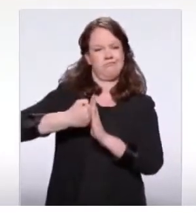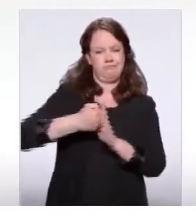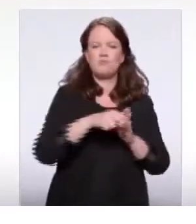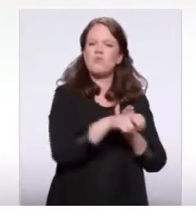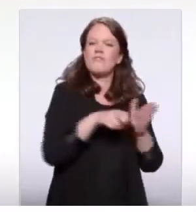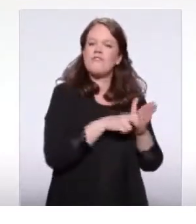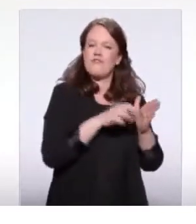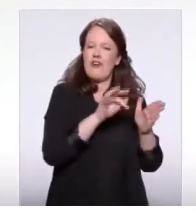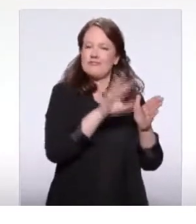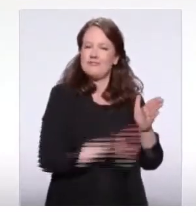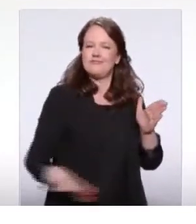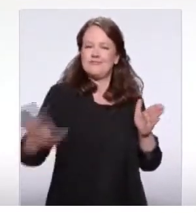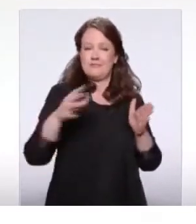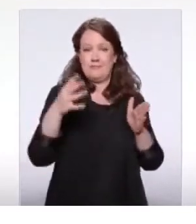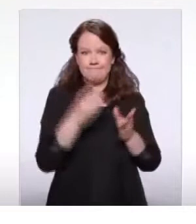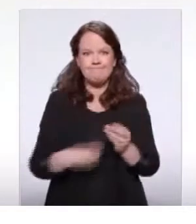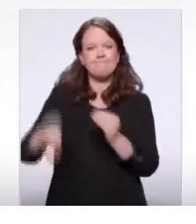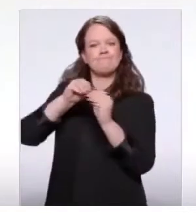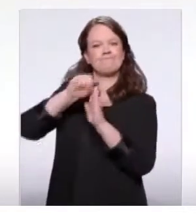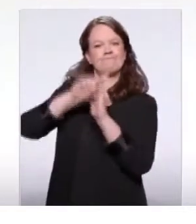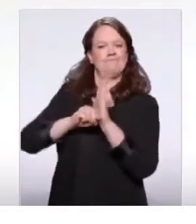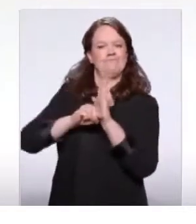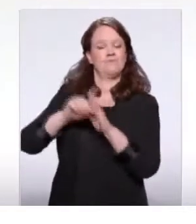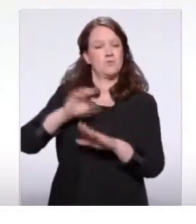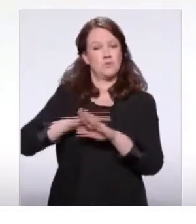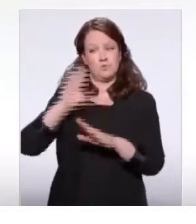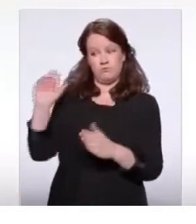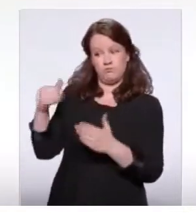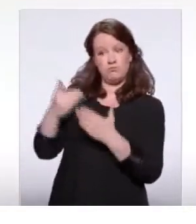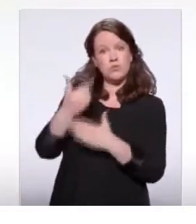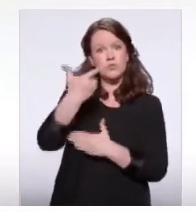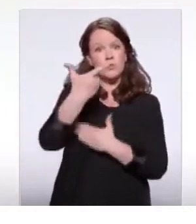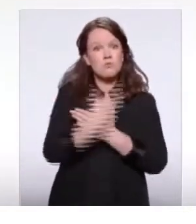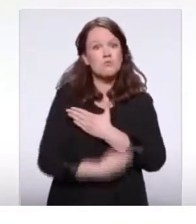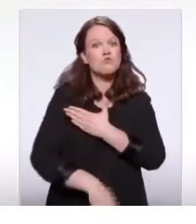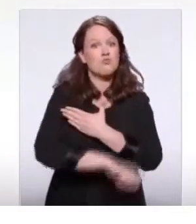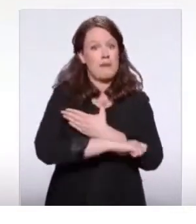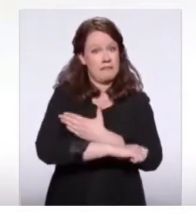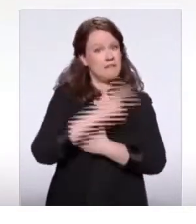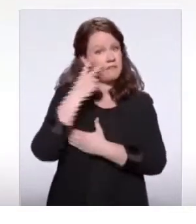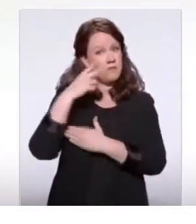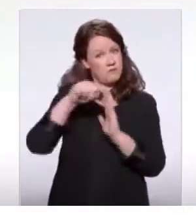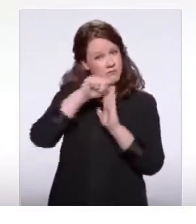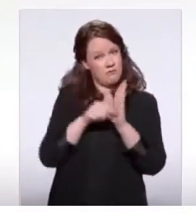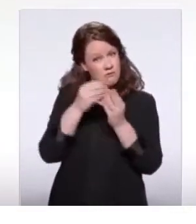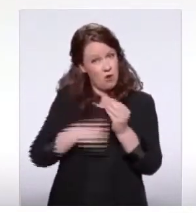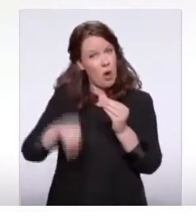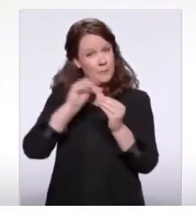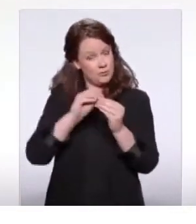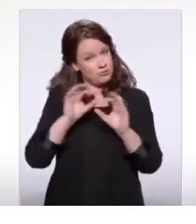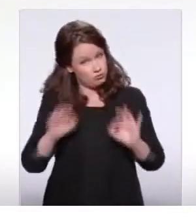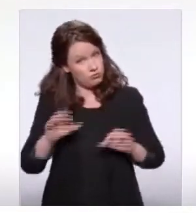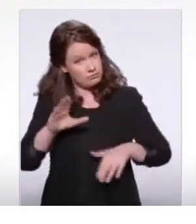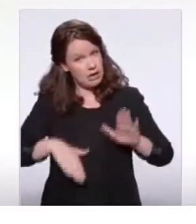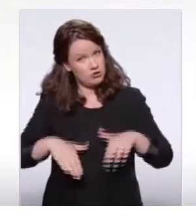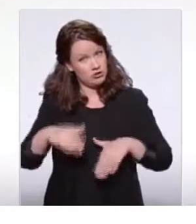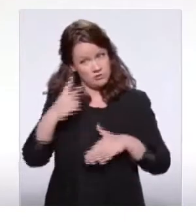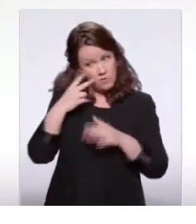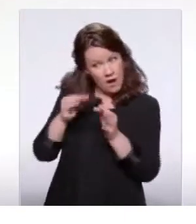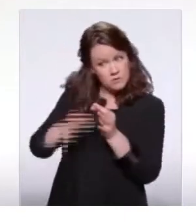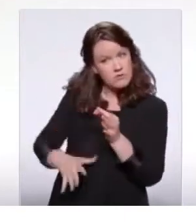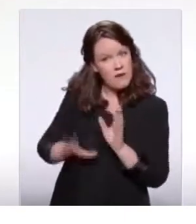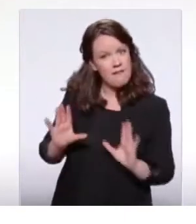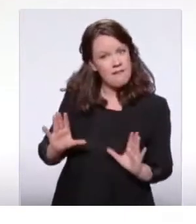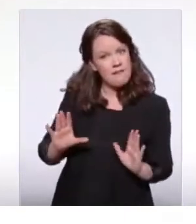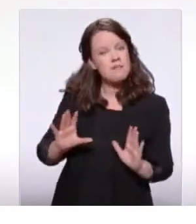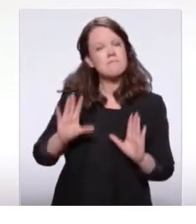Deux semaines après la mise en place de ces mesures, les chiffres sont clairs. Oui, cette stratégie a eu des premiers effets. Mais très